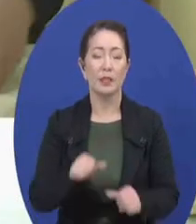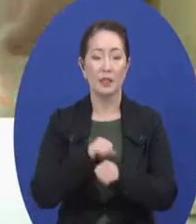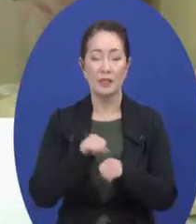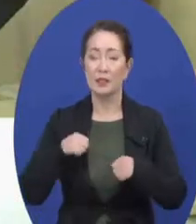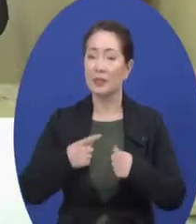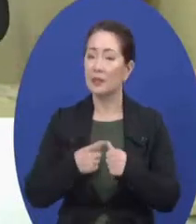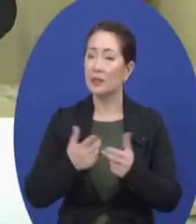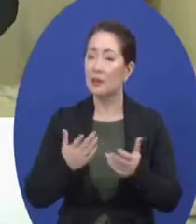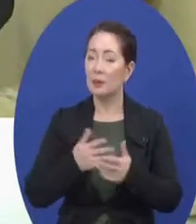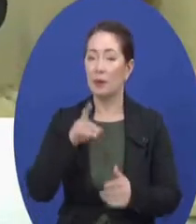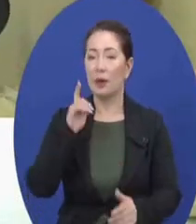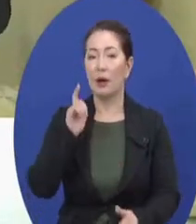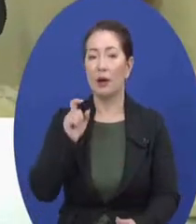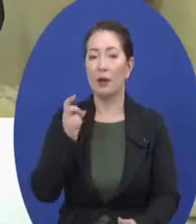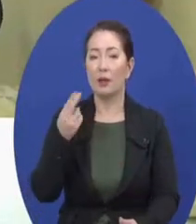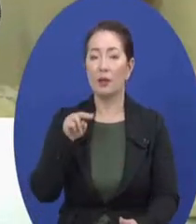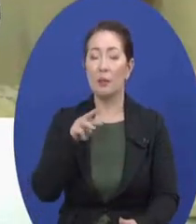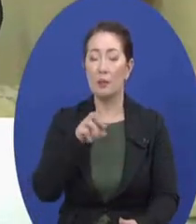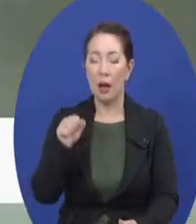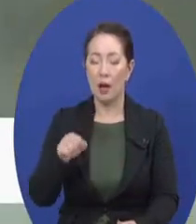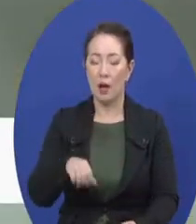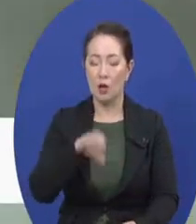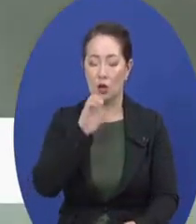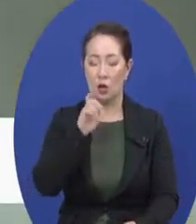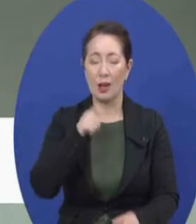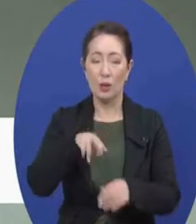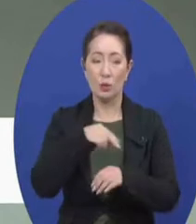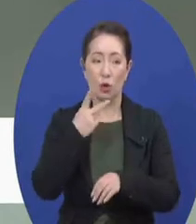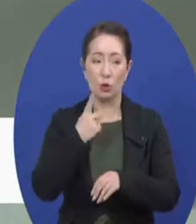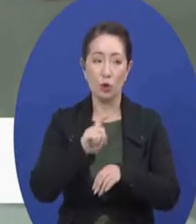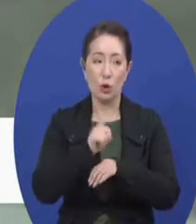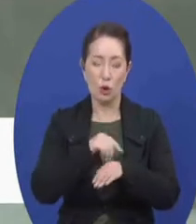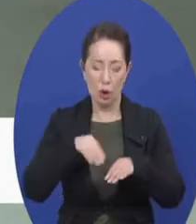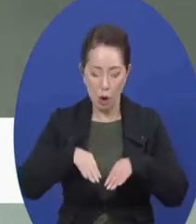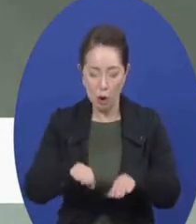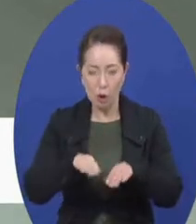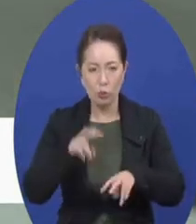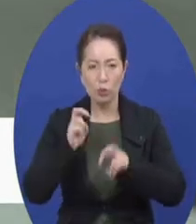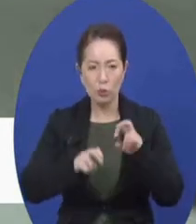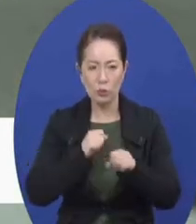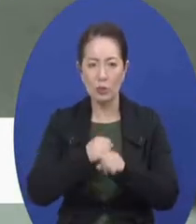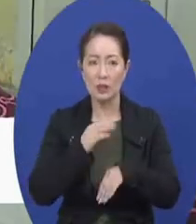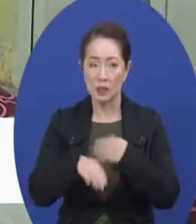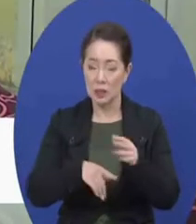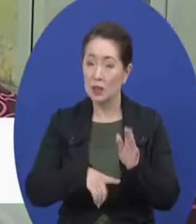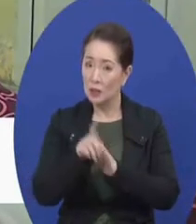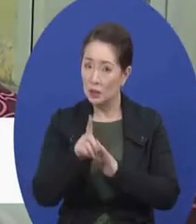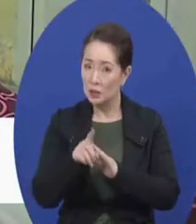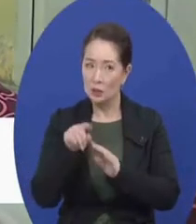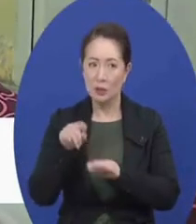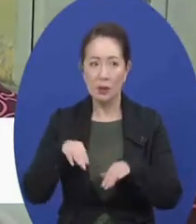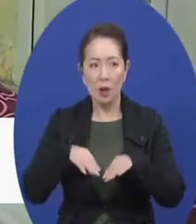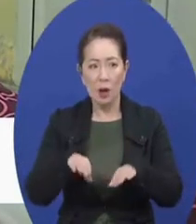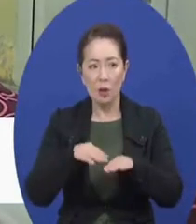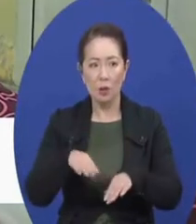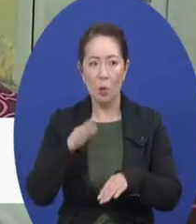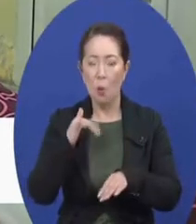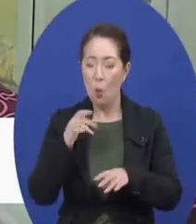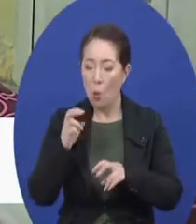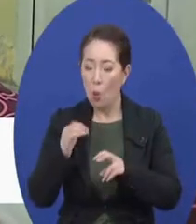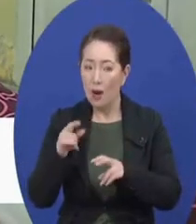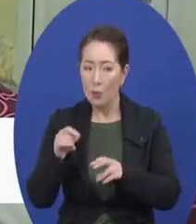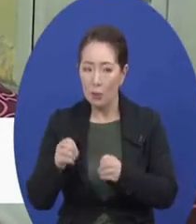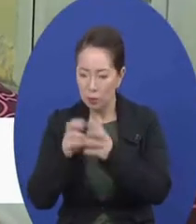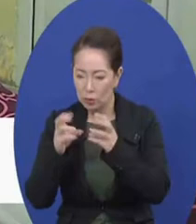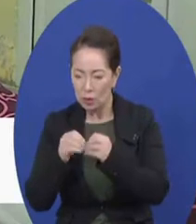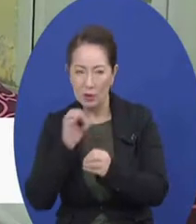Иргэн хандмаа 2018 оноос сангийн архинд гүргийн 2 дугаар хороонд оюумл бүтээгдэхүүний энэ үйлдвэрээ ажиллуулж эхэлжээ. Эднийх урамлын гаралтай